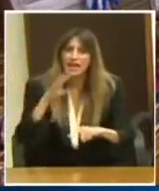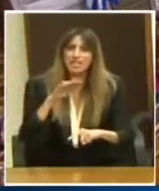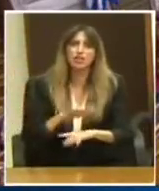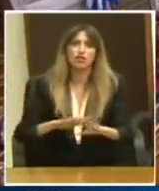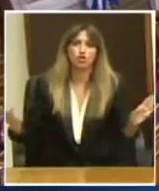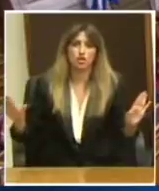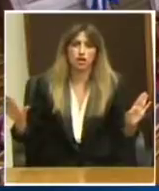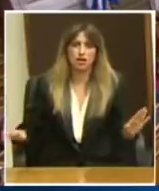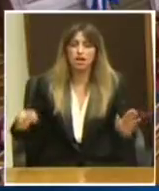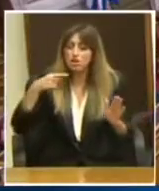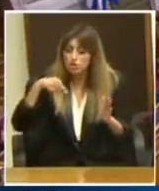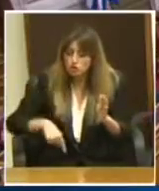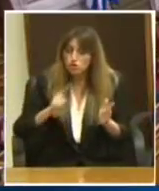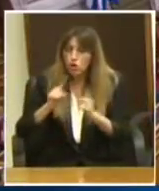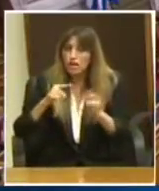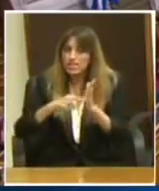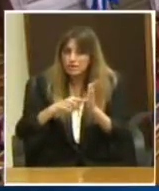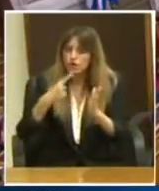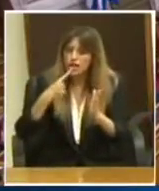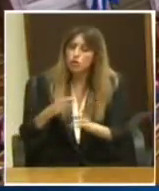Αυτά βλέπω εγώ στη συμφωνία που δεν τα βλέπετε εσείς.